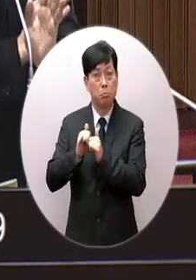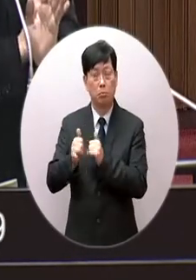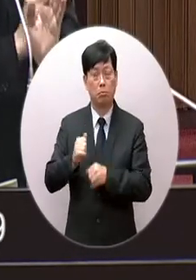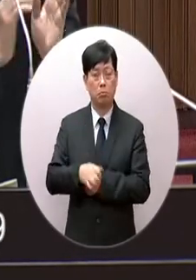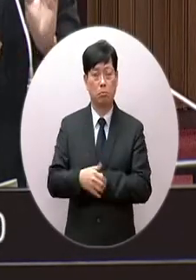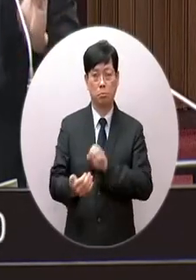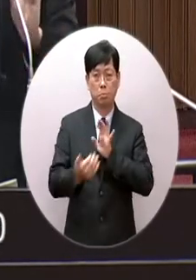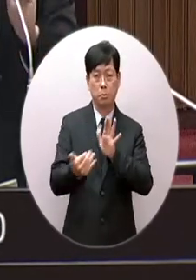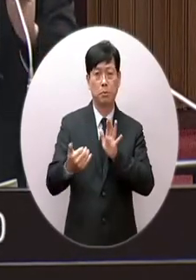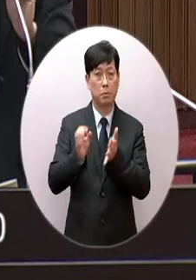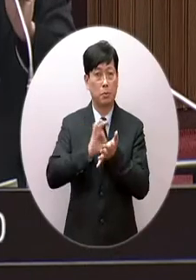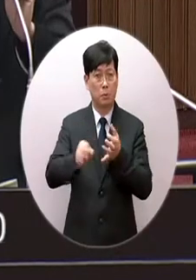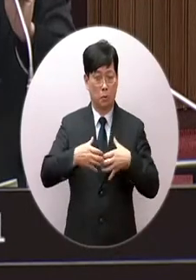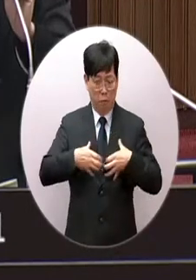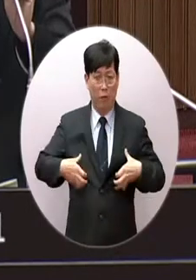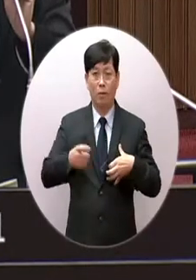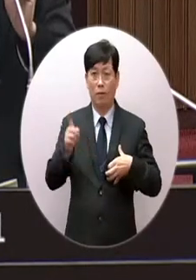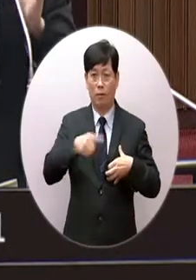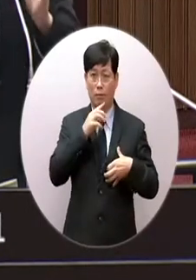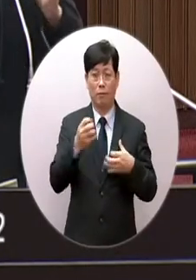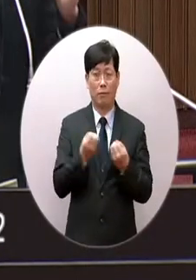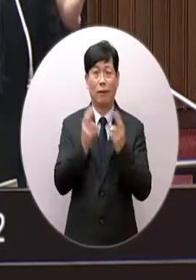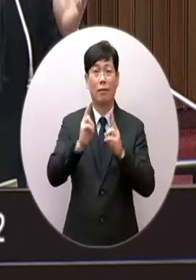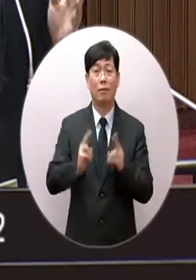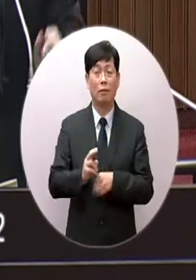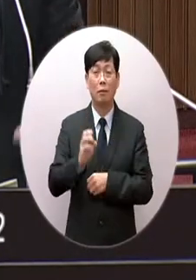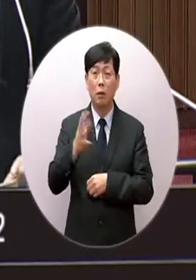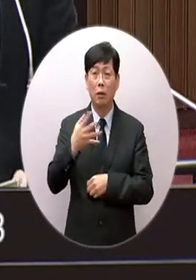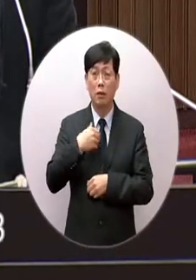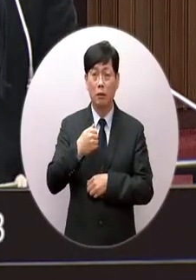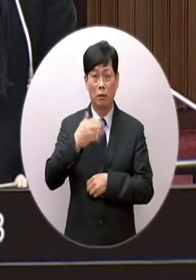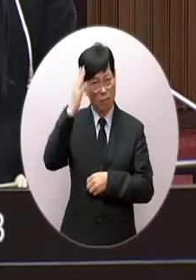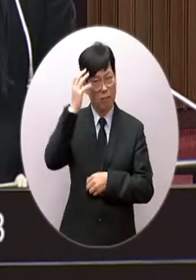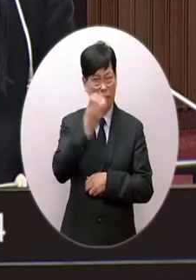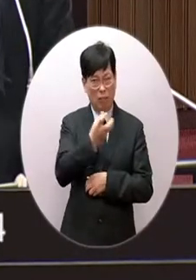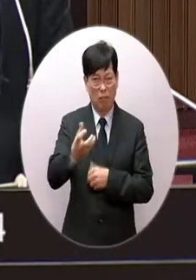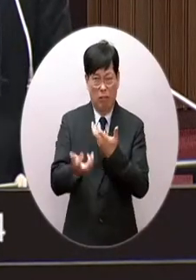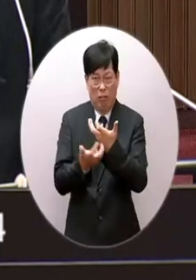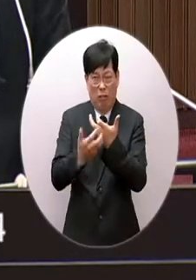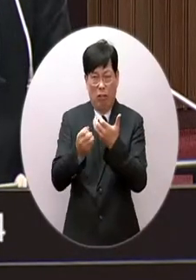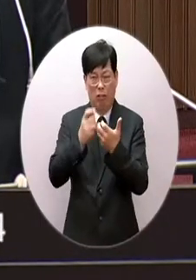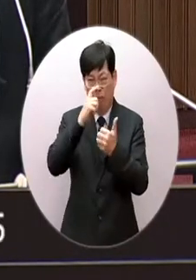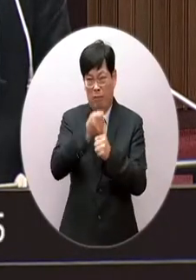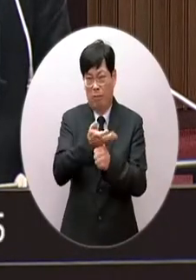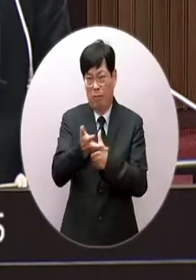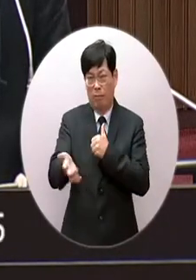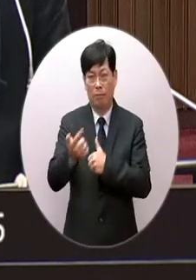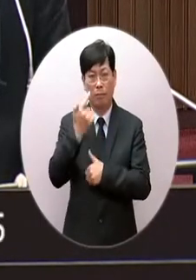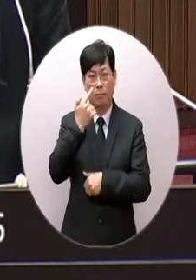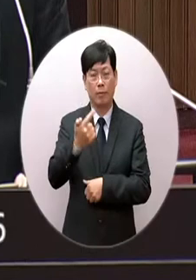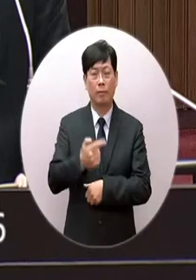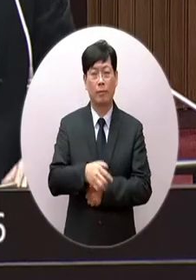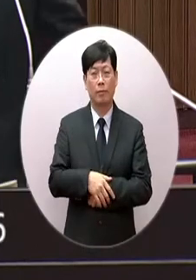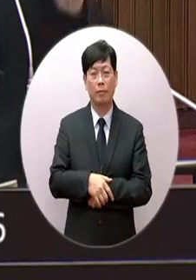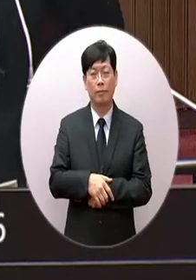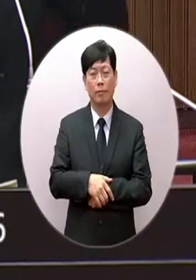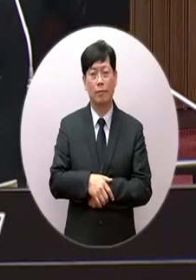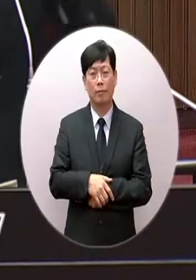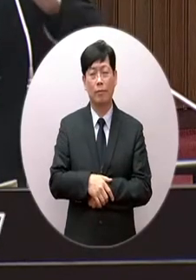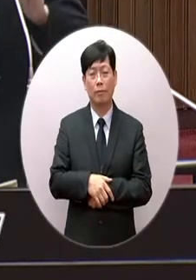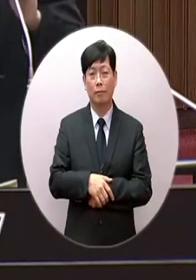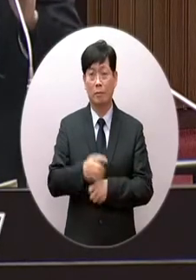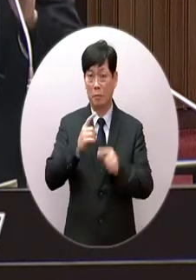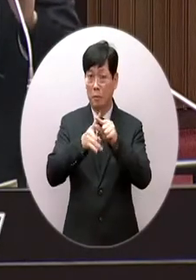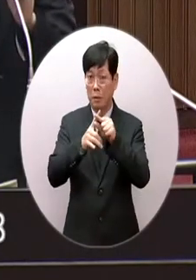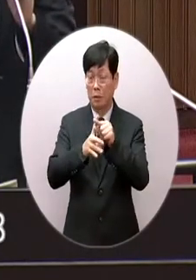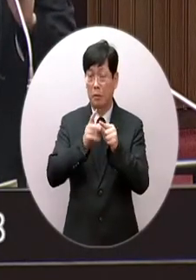拒绝用废发电，因为燃煤电厂啊，对环境的污染啊是相当相当的可怕。台